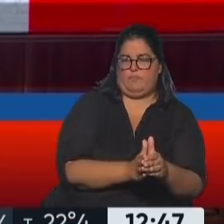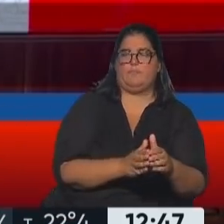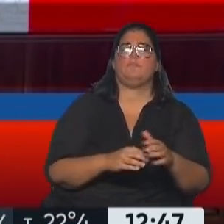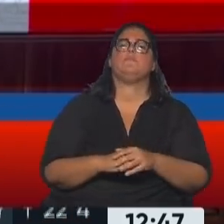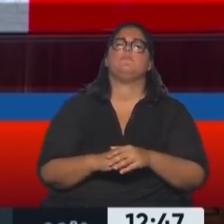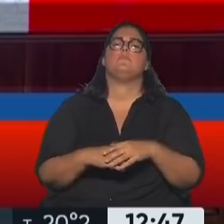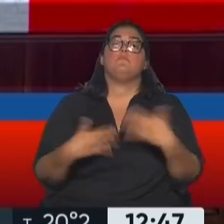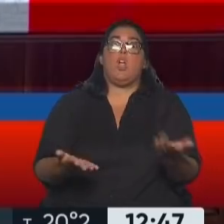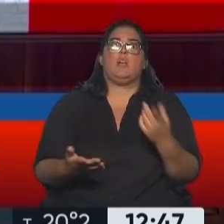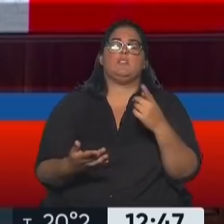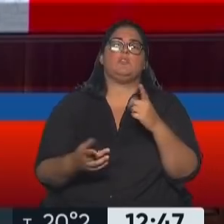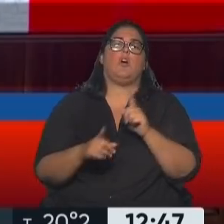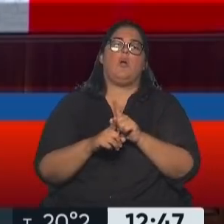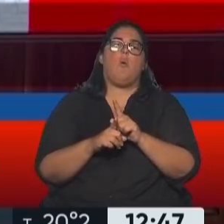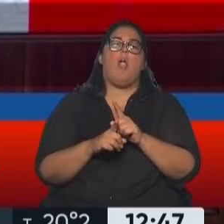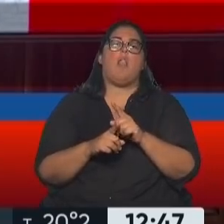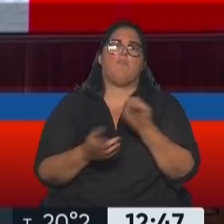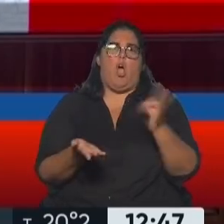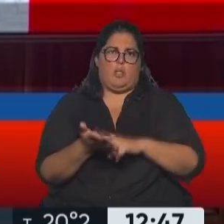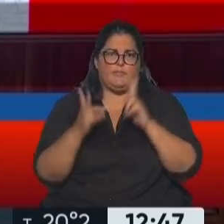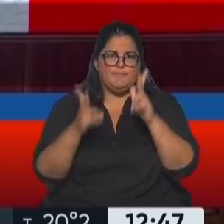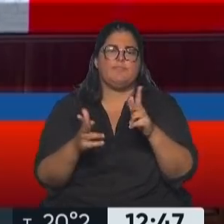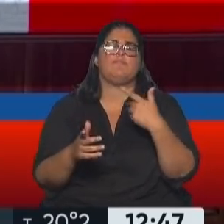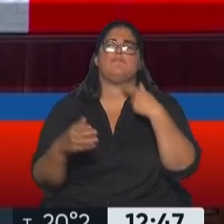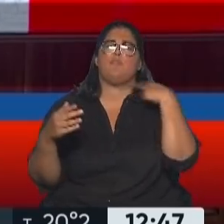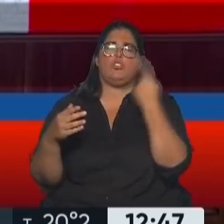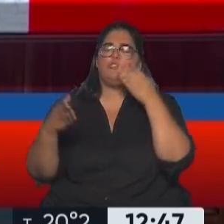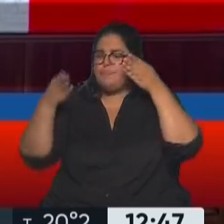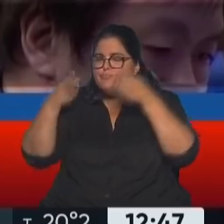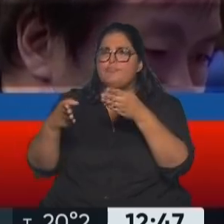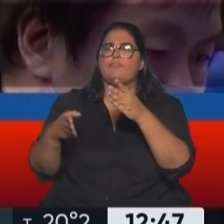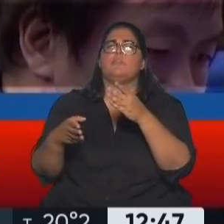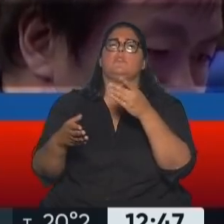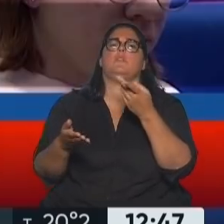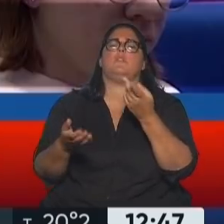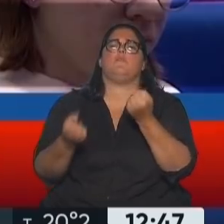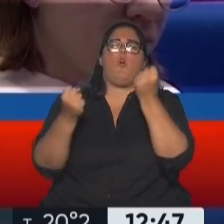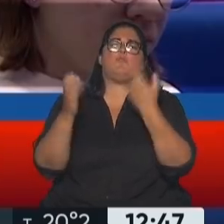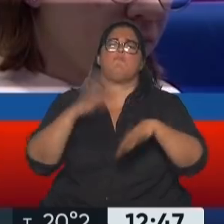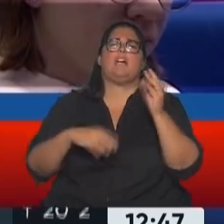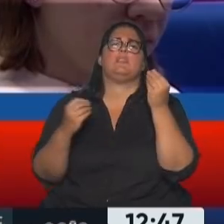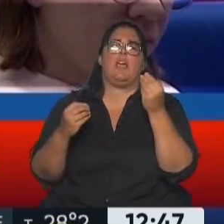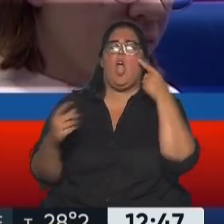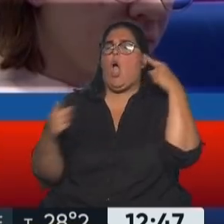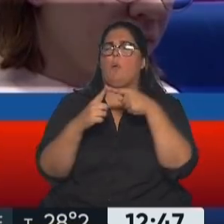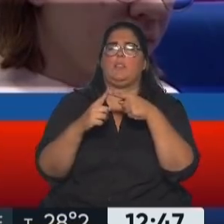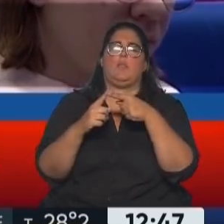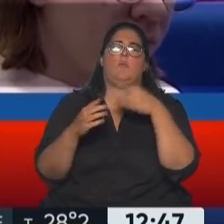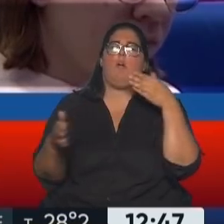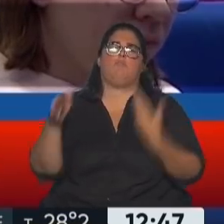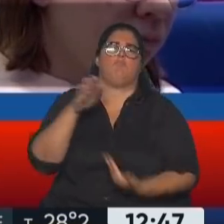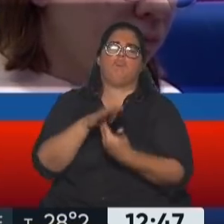раз подчеркну, сосредоточить основные усилия на достижении главной цели – освобождения Донбасса. Также мы